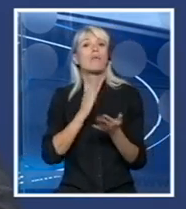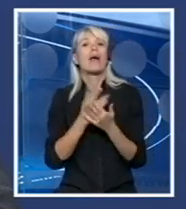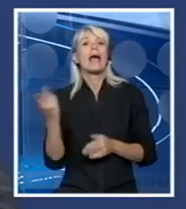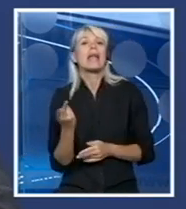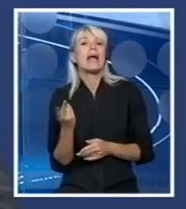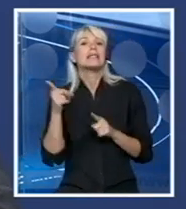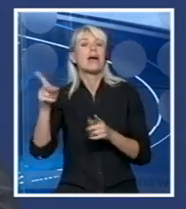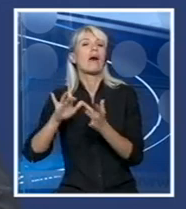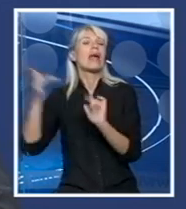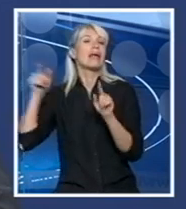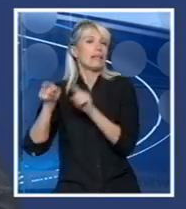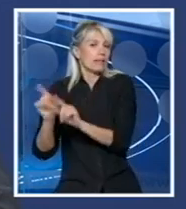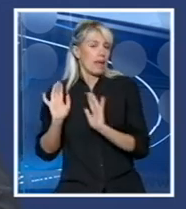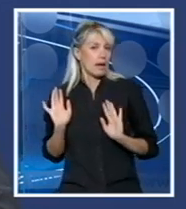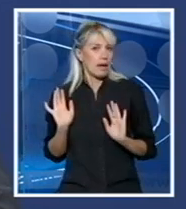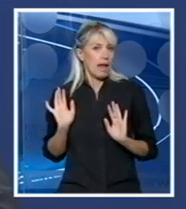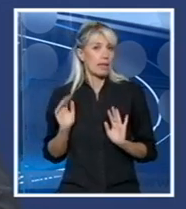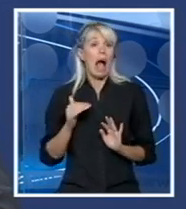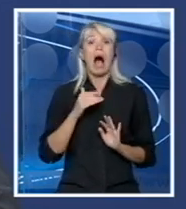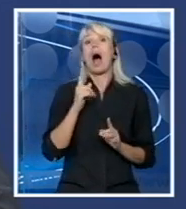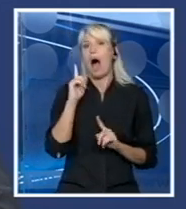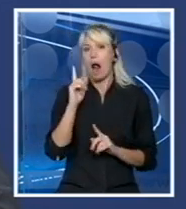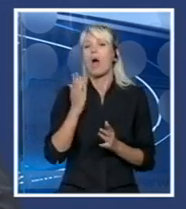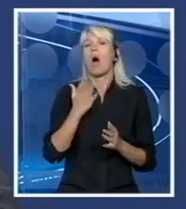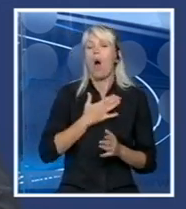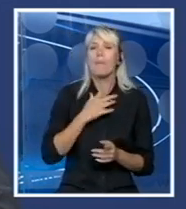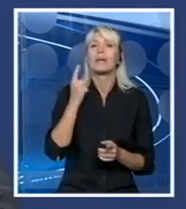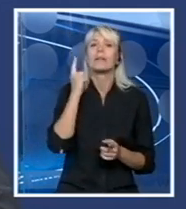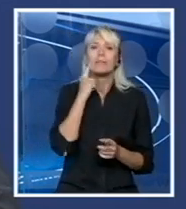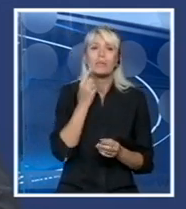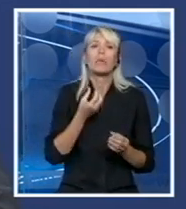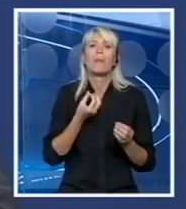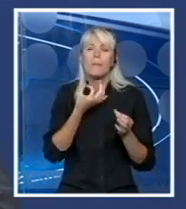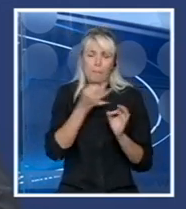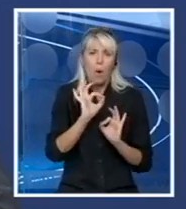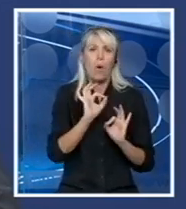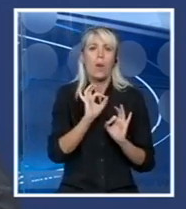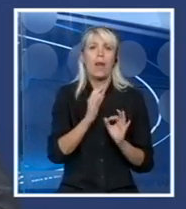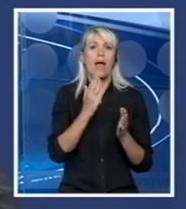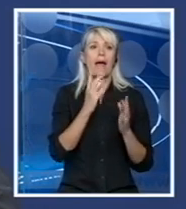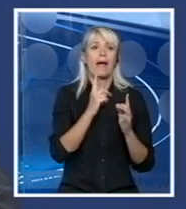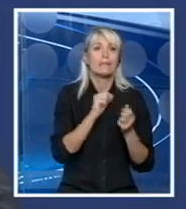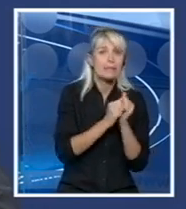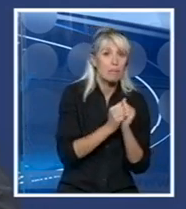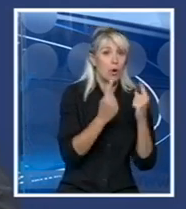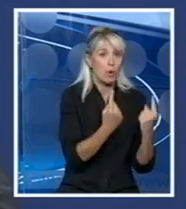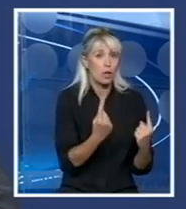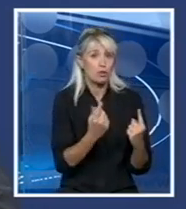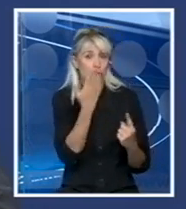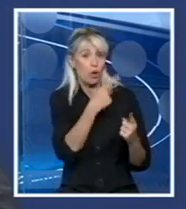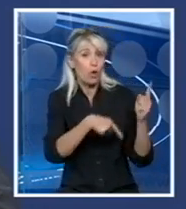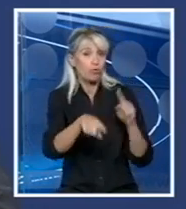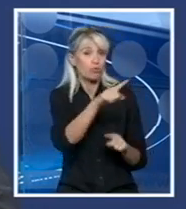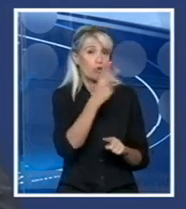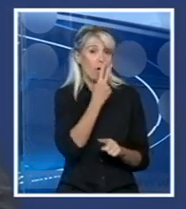piku. Ali pokušat ćemo, ako sve bude kako valja, da pružimo deci mnogo bolje pedagoške šanse, što svakako, reći